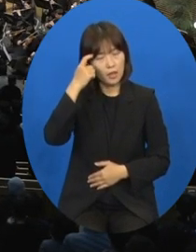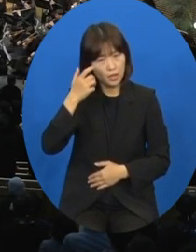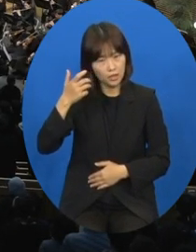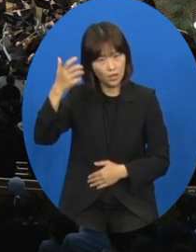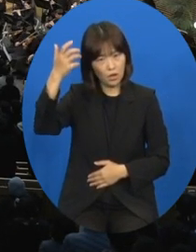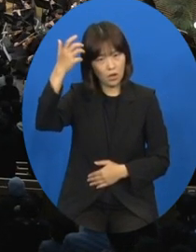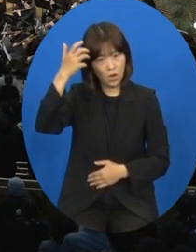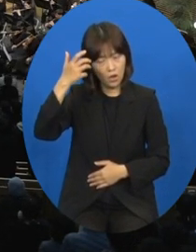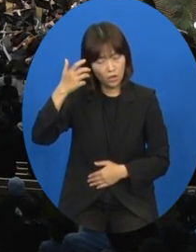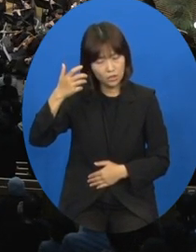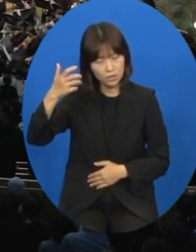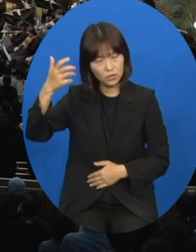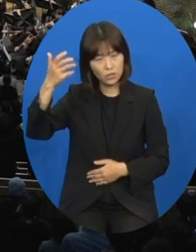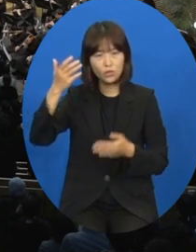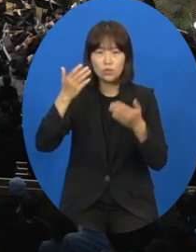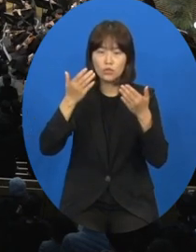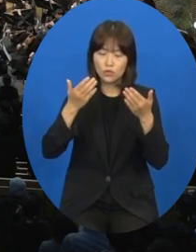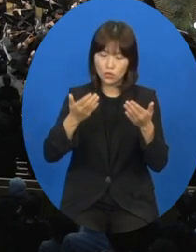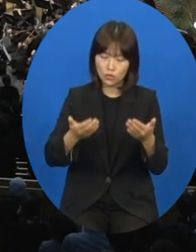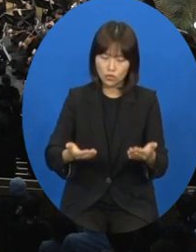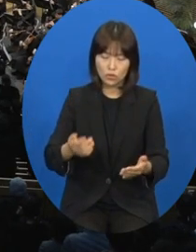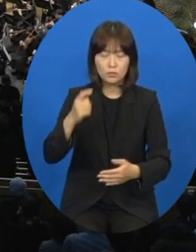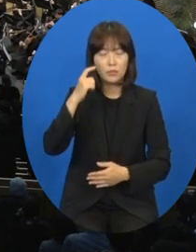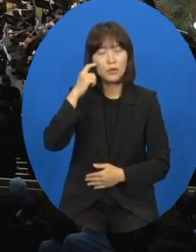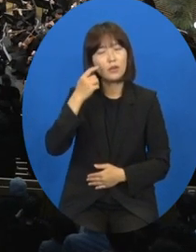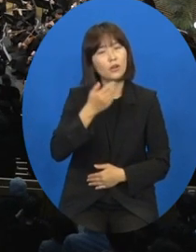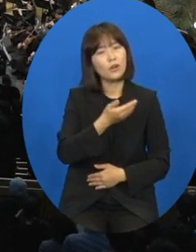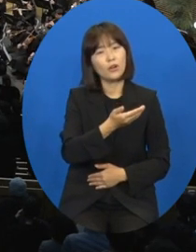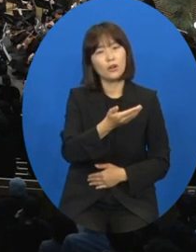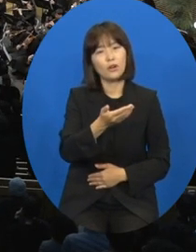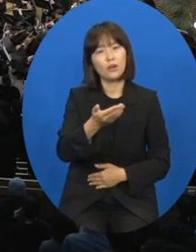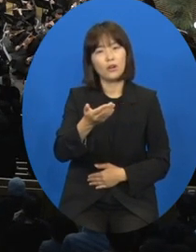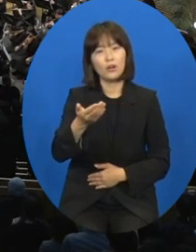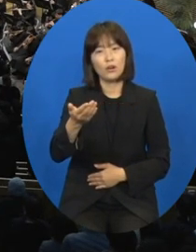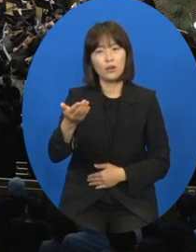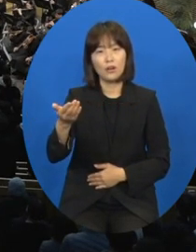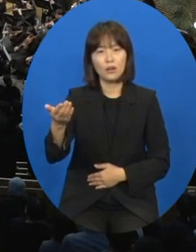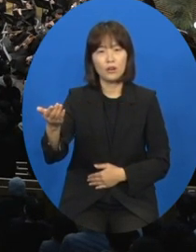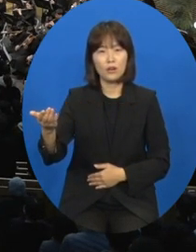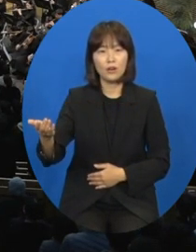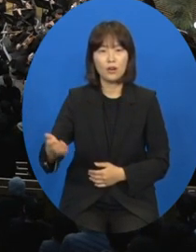내 영이 쉬며